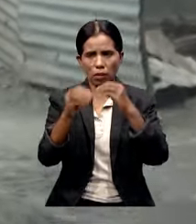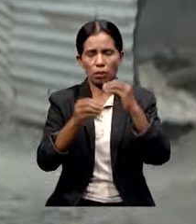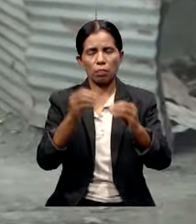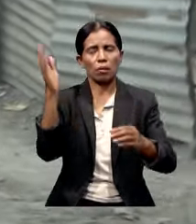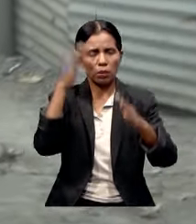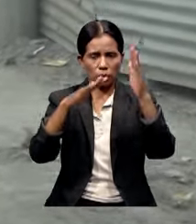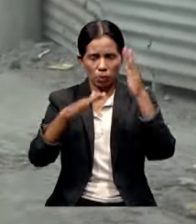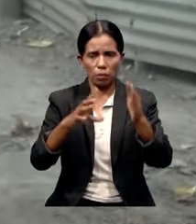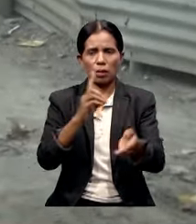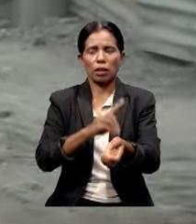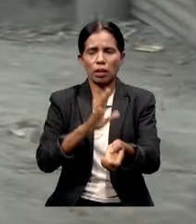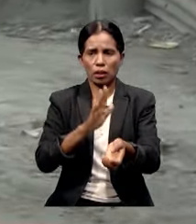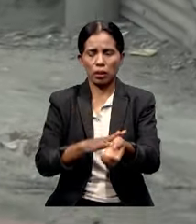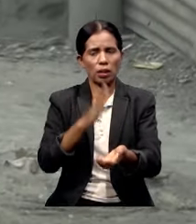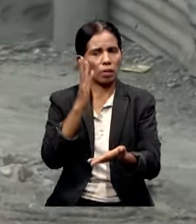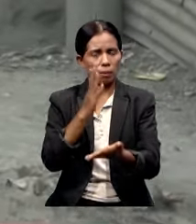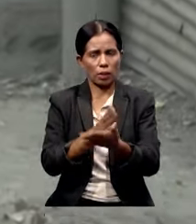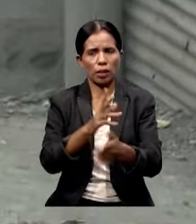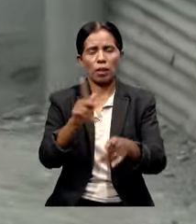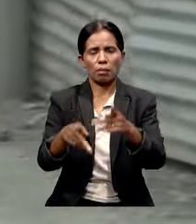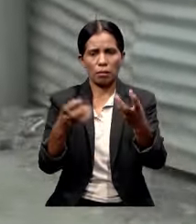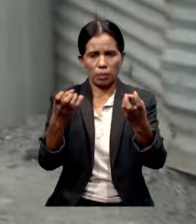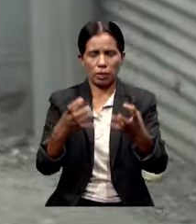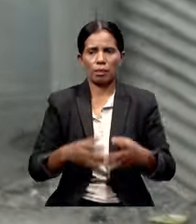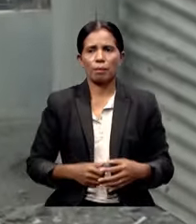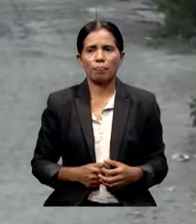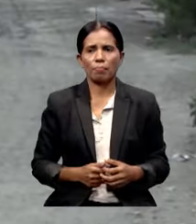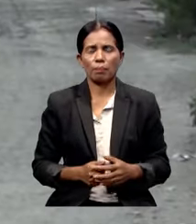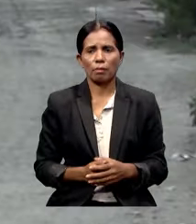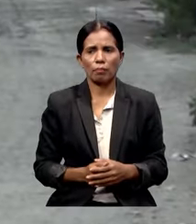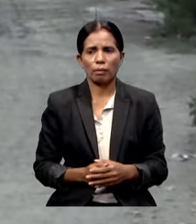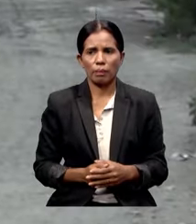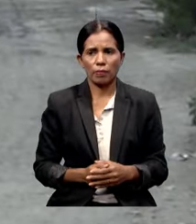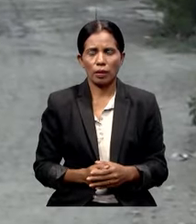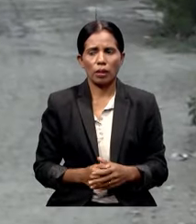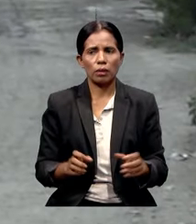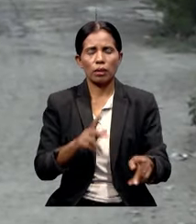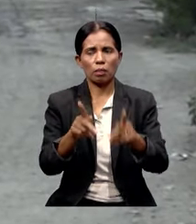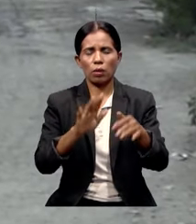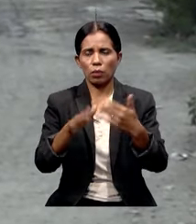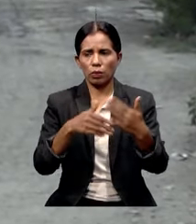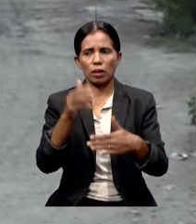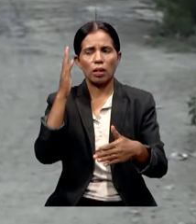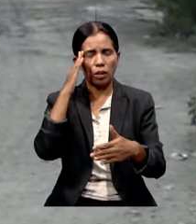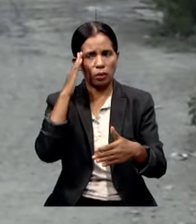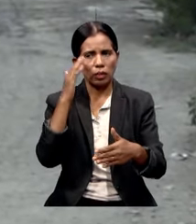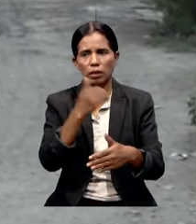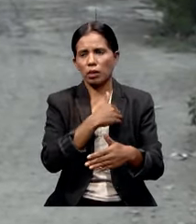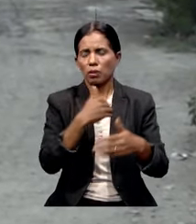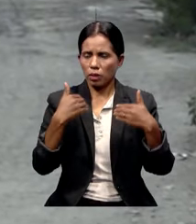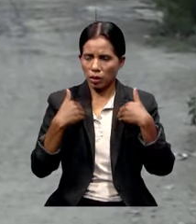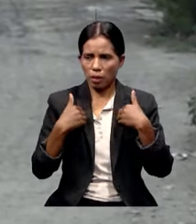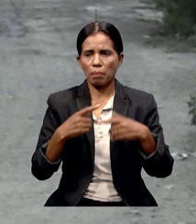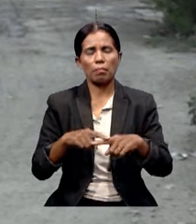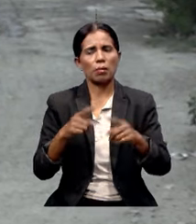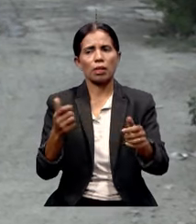problema dengue ne be hamate ona ema barak. Laos konsensi komunidade ne mak sidau gia mai be